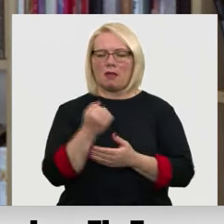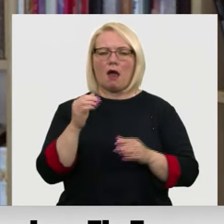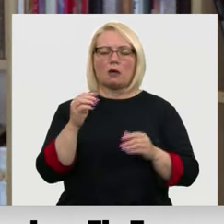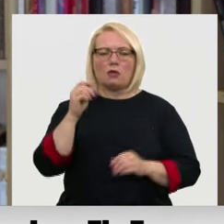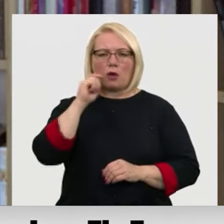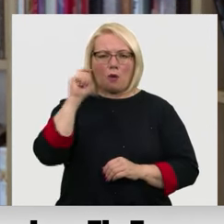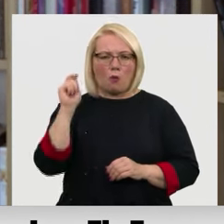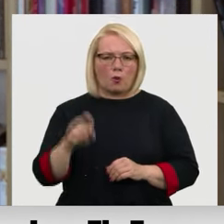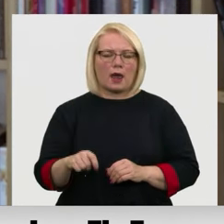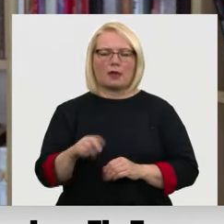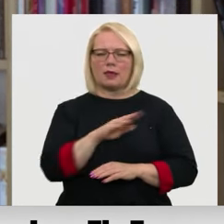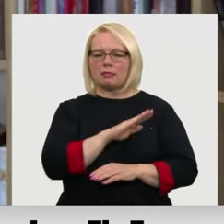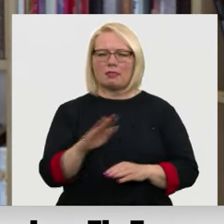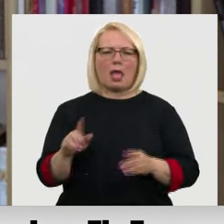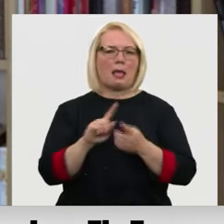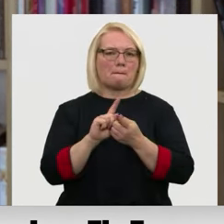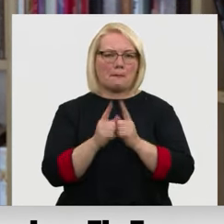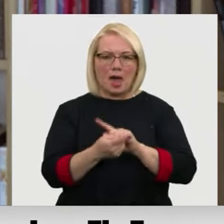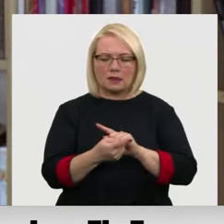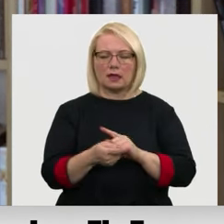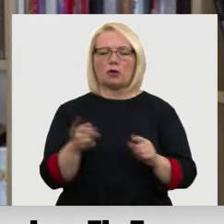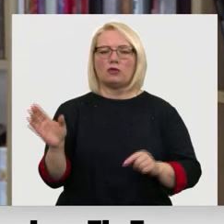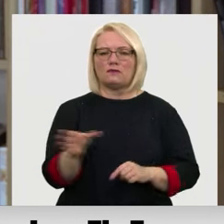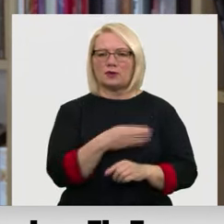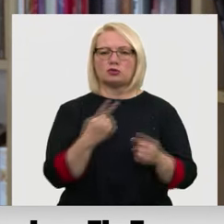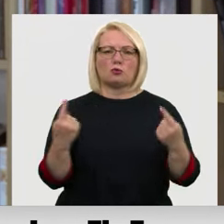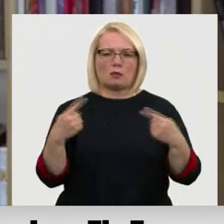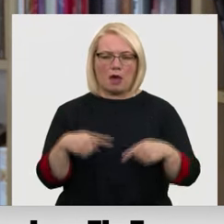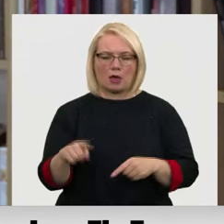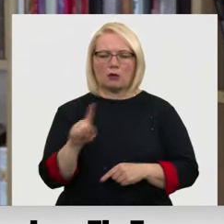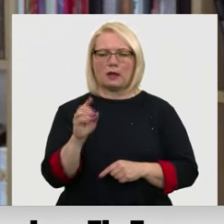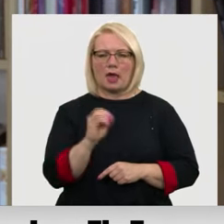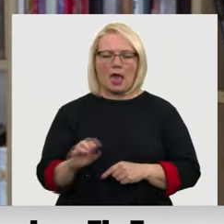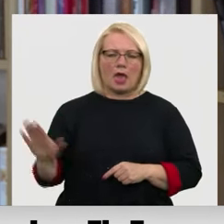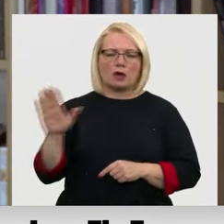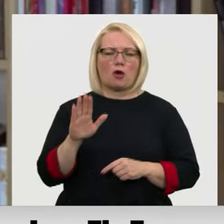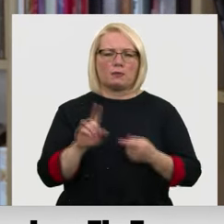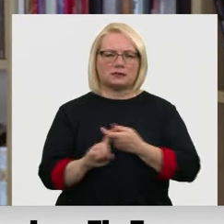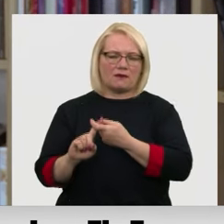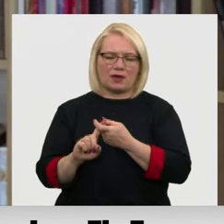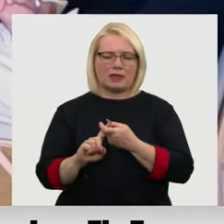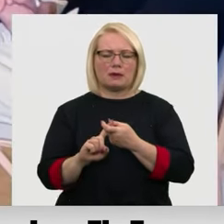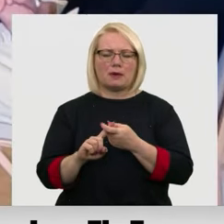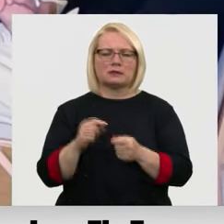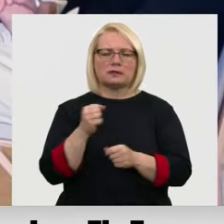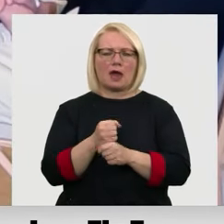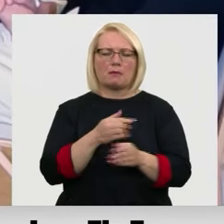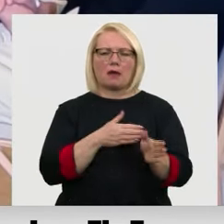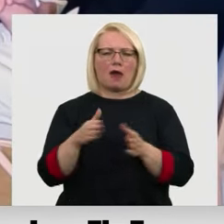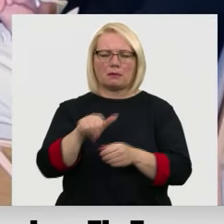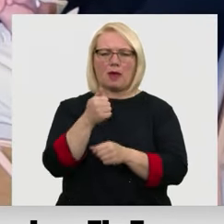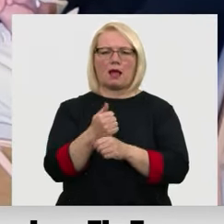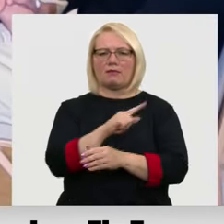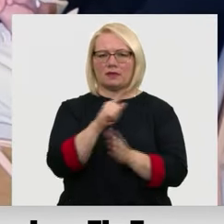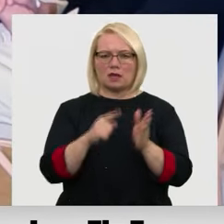Ukraina nemainīgi un visu laiku ir Eiropas Savienības darba kārtības augšā. Tad nu